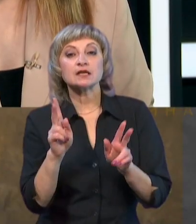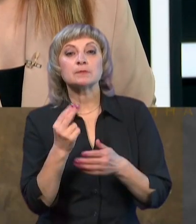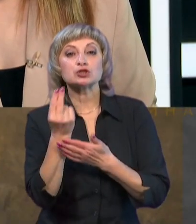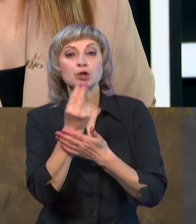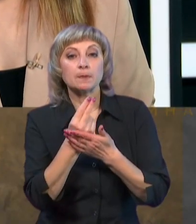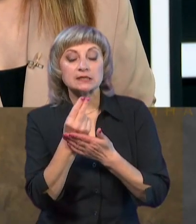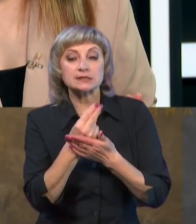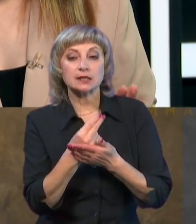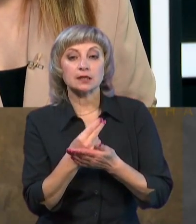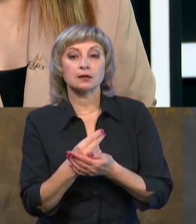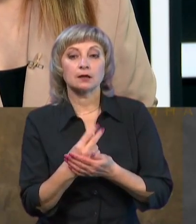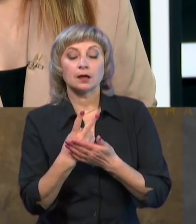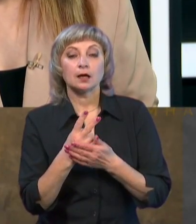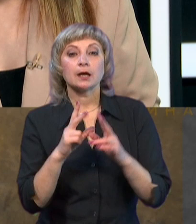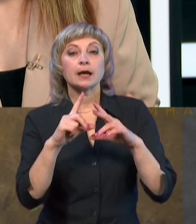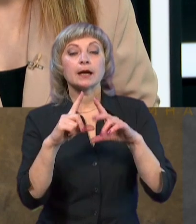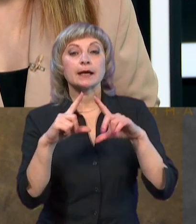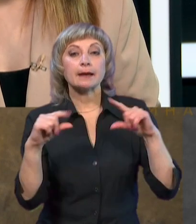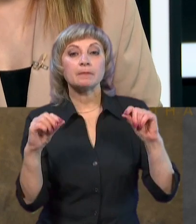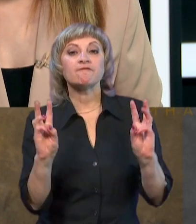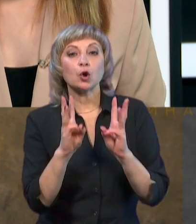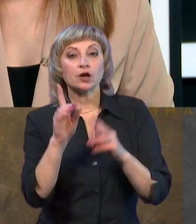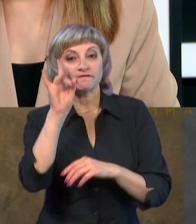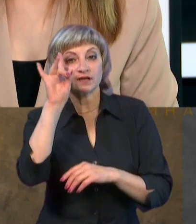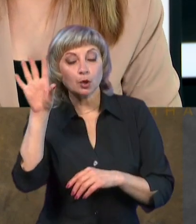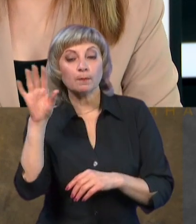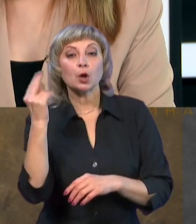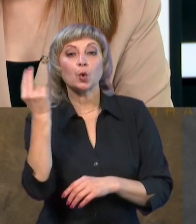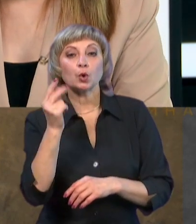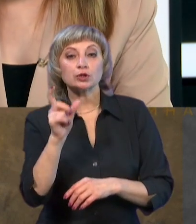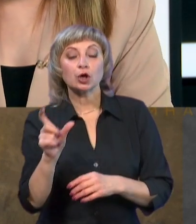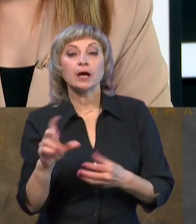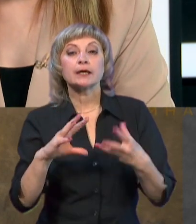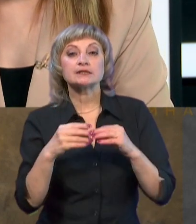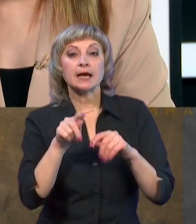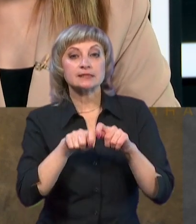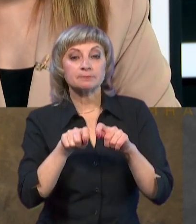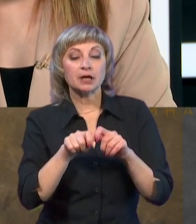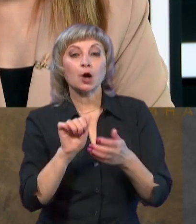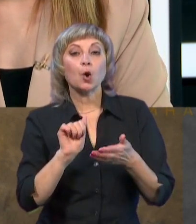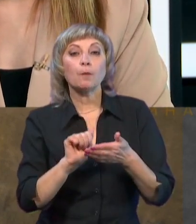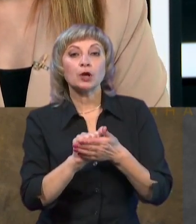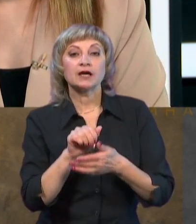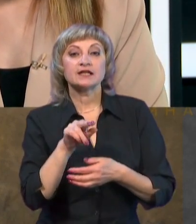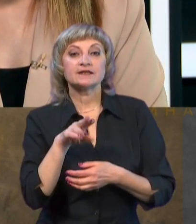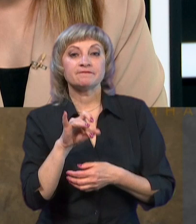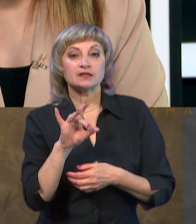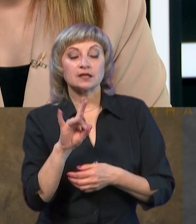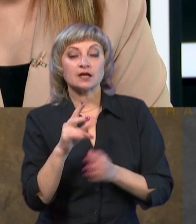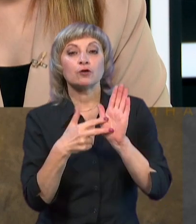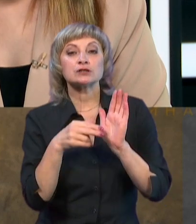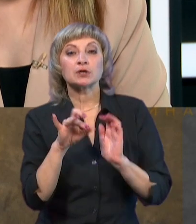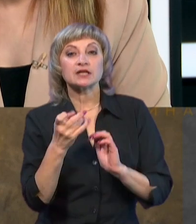зобразили Кремль у вогні відомі художники. Результати експерименту він опублікував в Твіттер 8